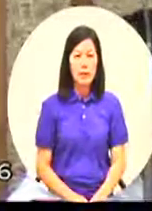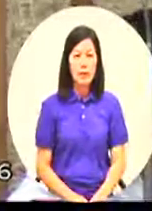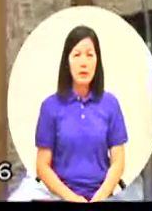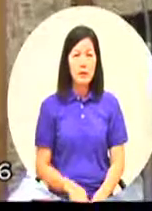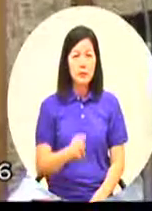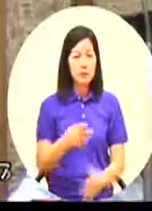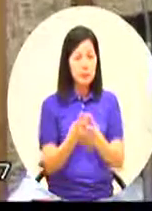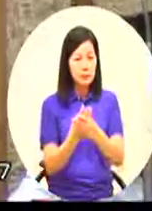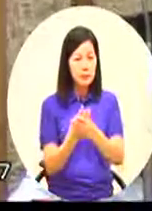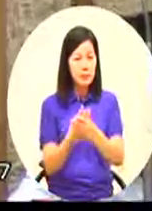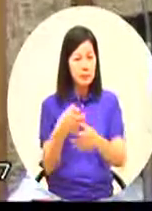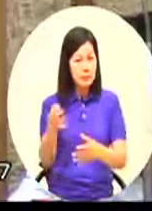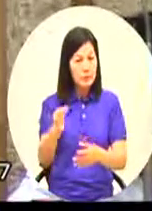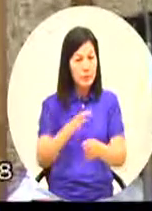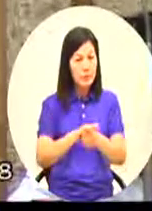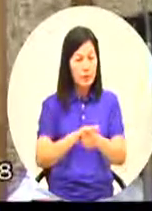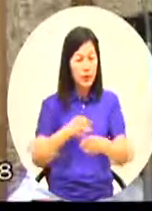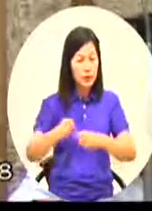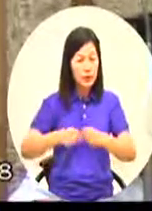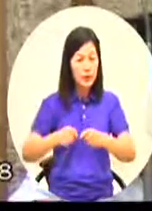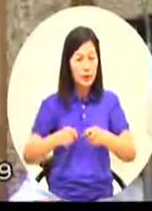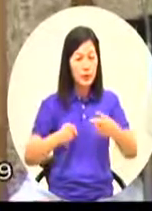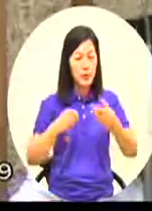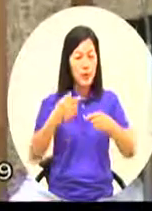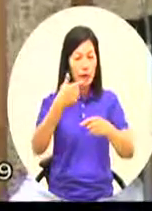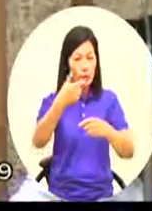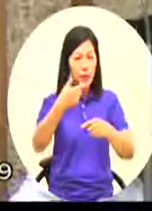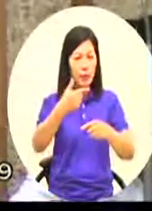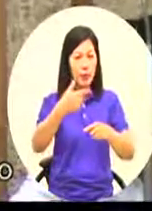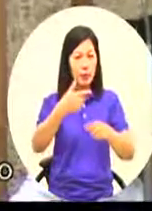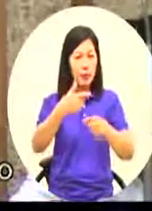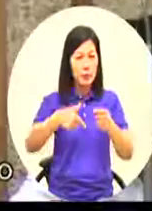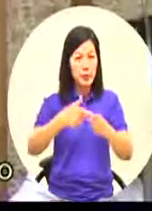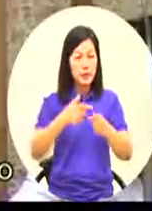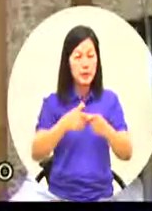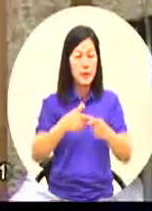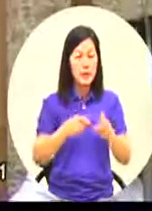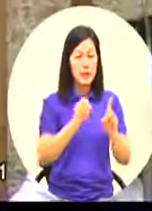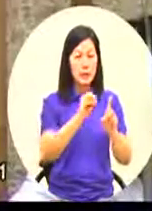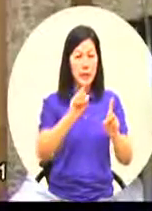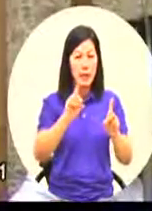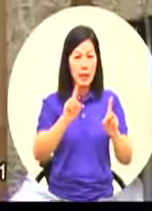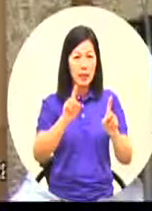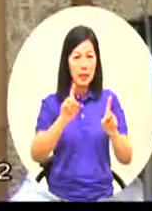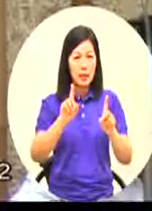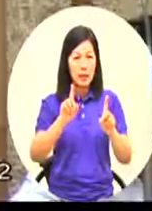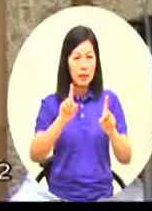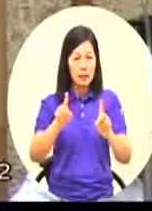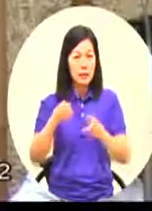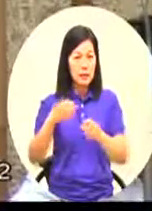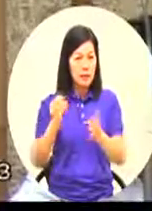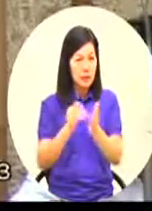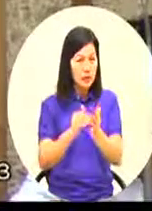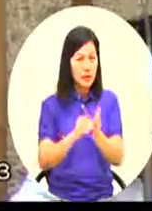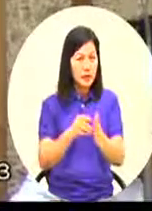这个温泉经费，它的计划是六年，从105年执行到110年，那它的总经费